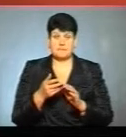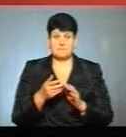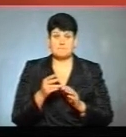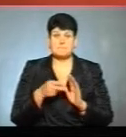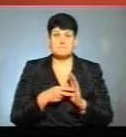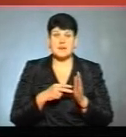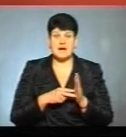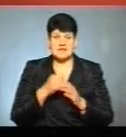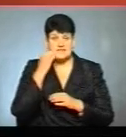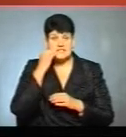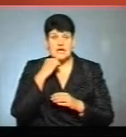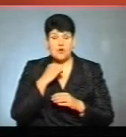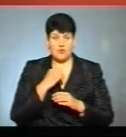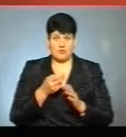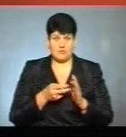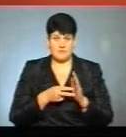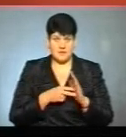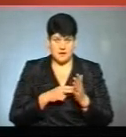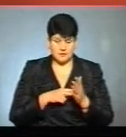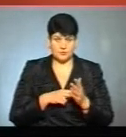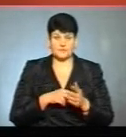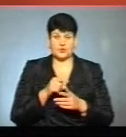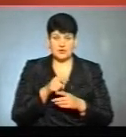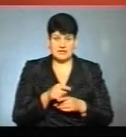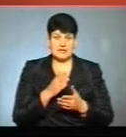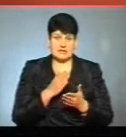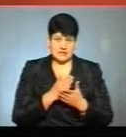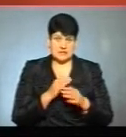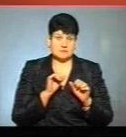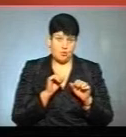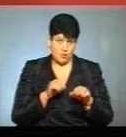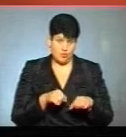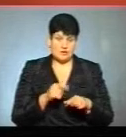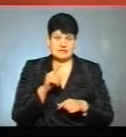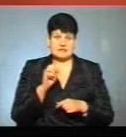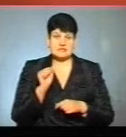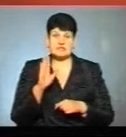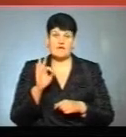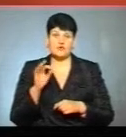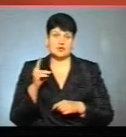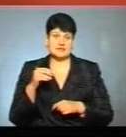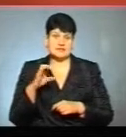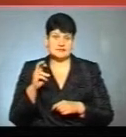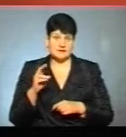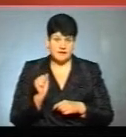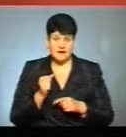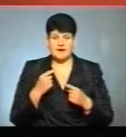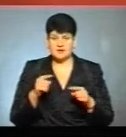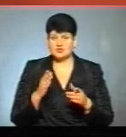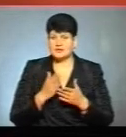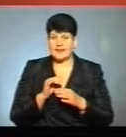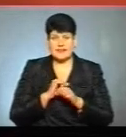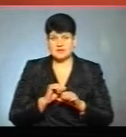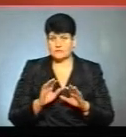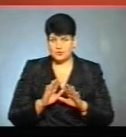планів, старого перспективного плану. Одні з них є спроможними, це такі як Заводська громада, і інші є